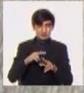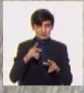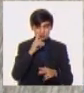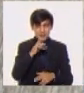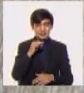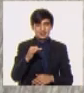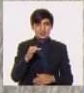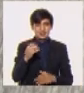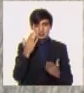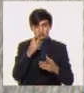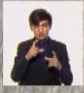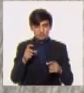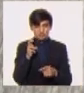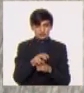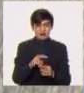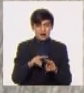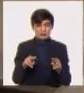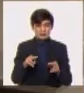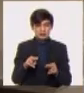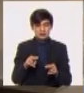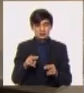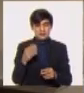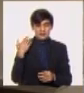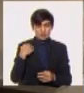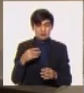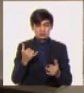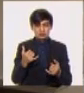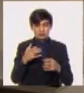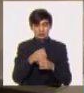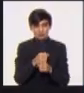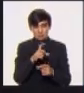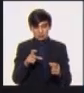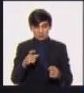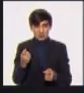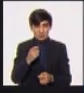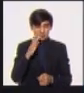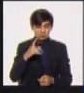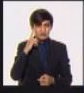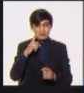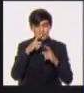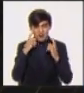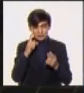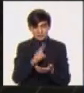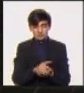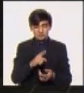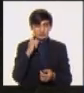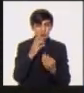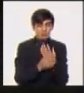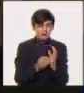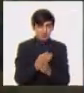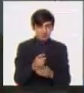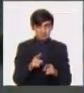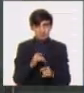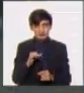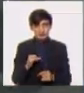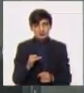будут зрители сидеть уже не в таком масштабе, меньшее количество будет запускаться, будет, наверное, сидеть в масках, в перчатках.